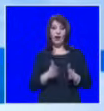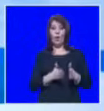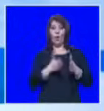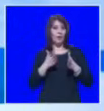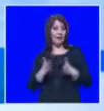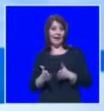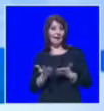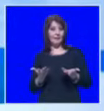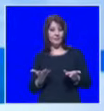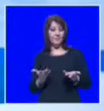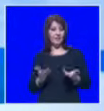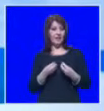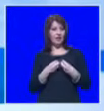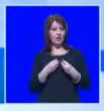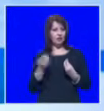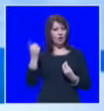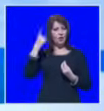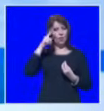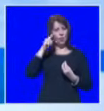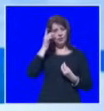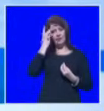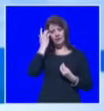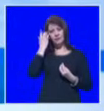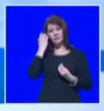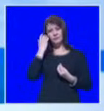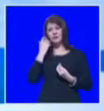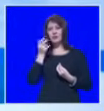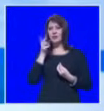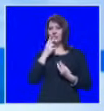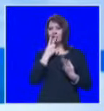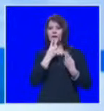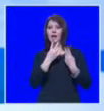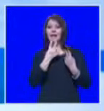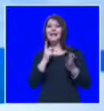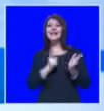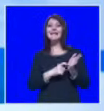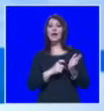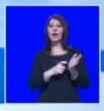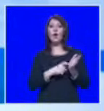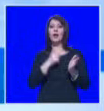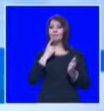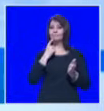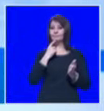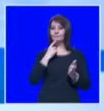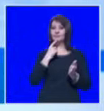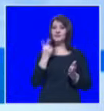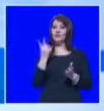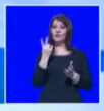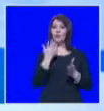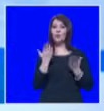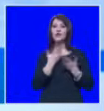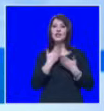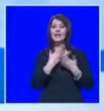отлагане. Кажете, утре най-вероятно ще се гледа закона за БНБ на второ четене. Как ще се